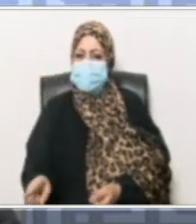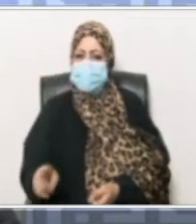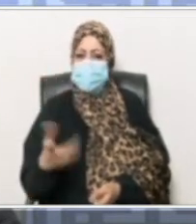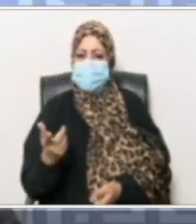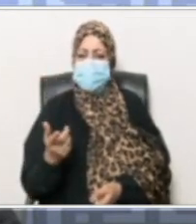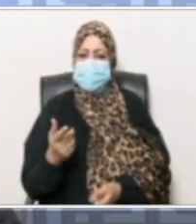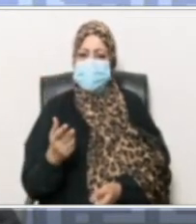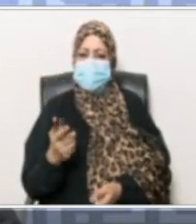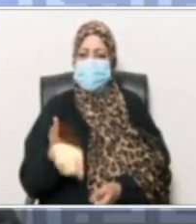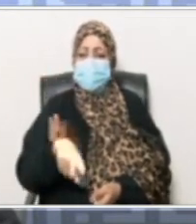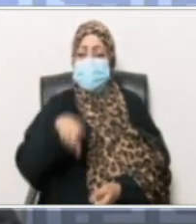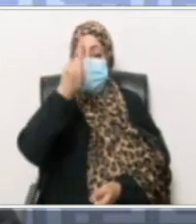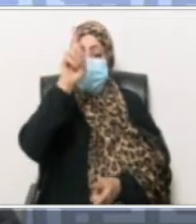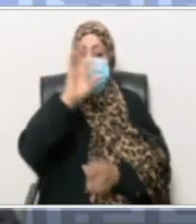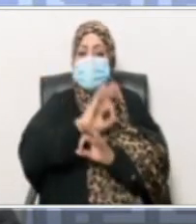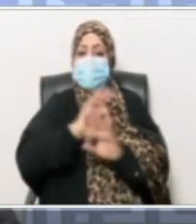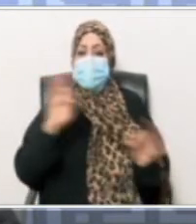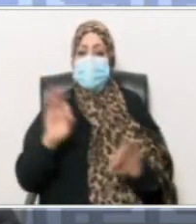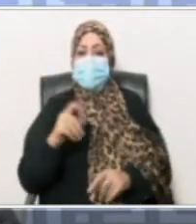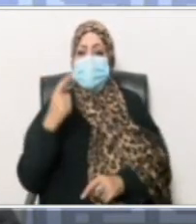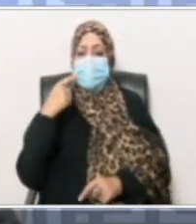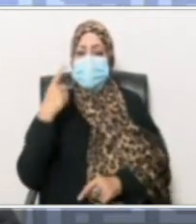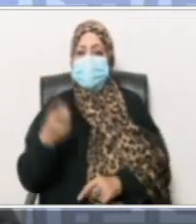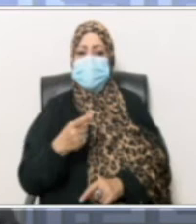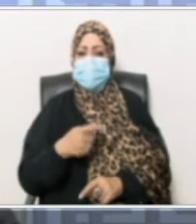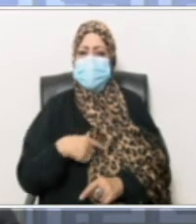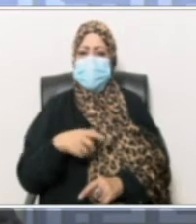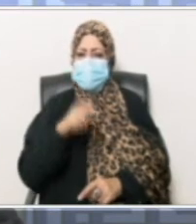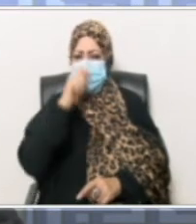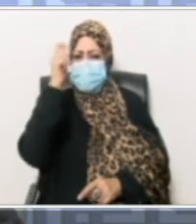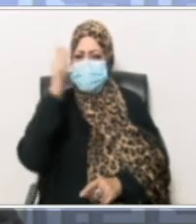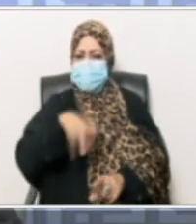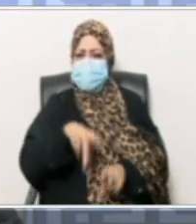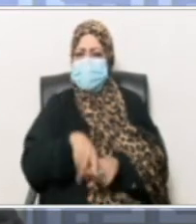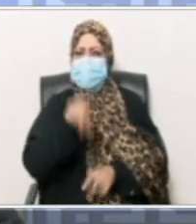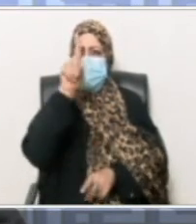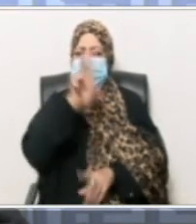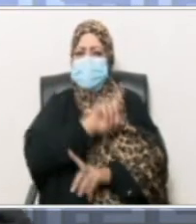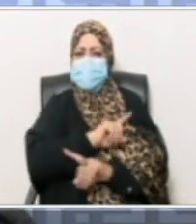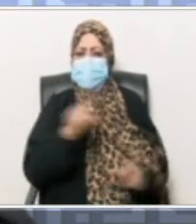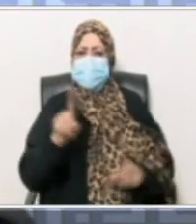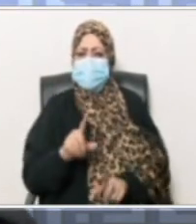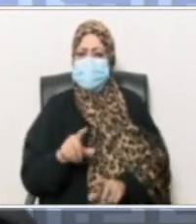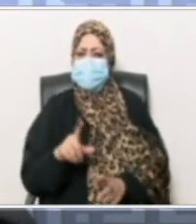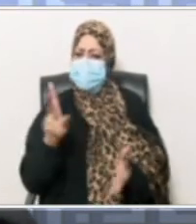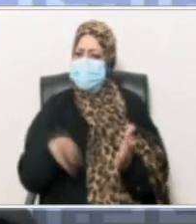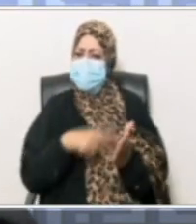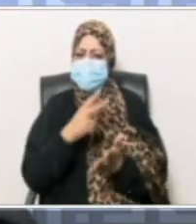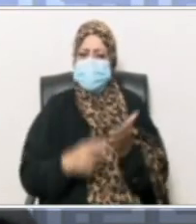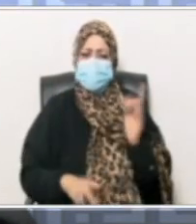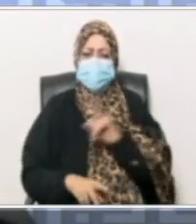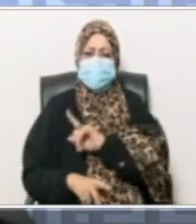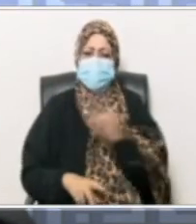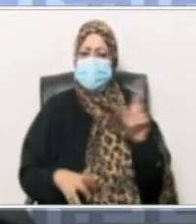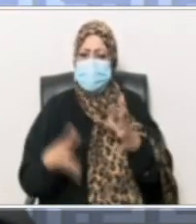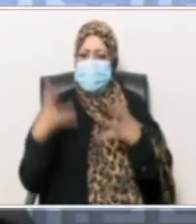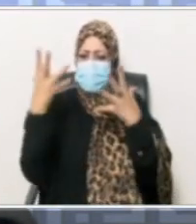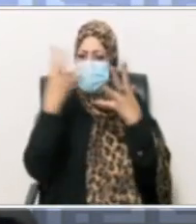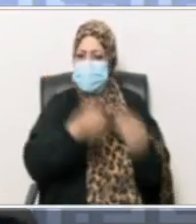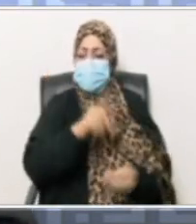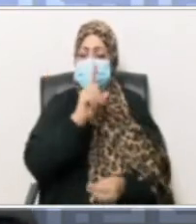الظالمين، الظالم لا يعطى العهد ولا ينال، بل قال وإن نكثوا أيمانهم من بعد عهدهم